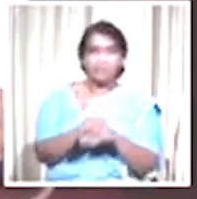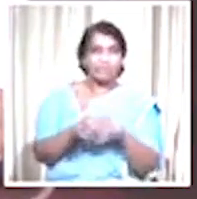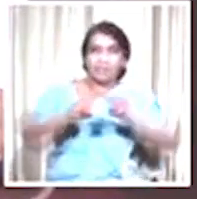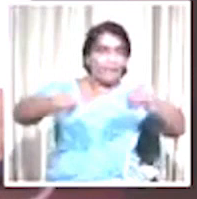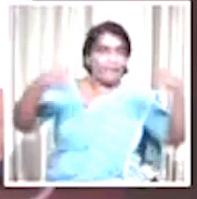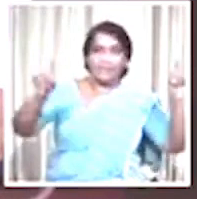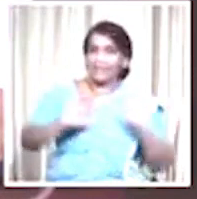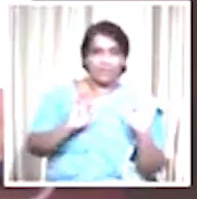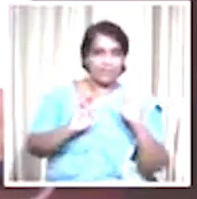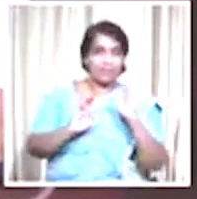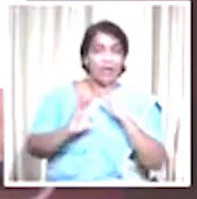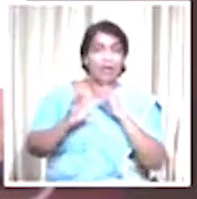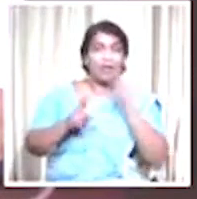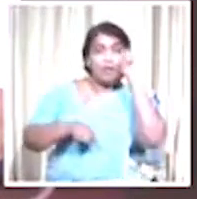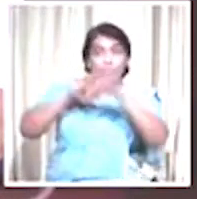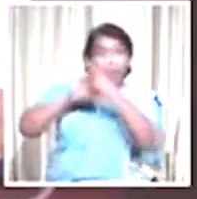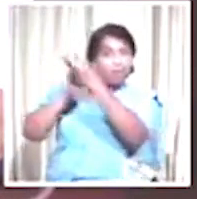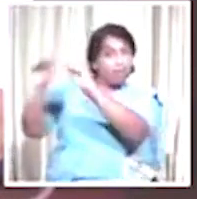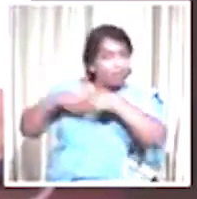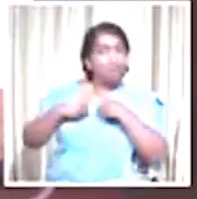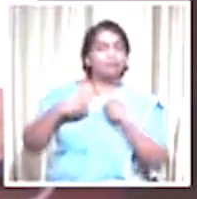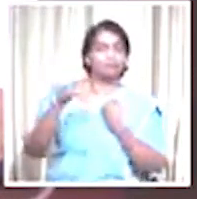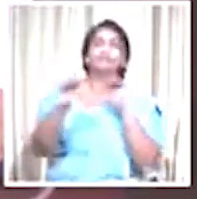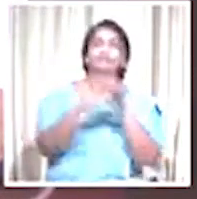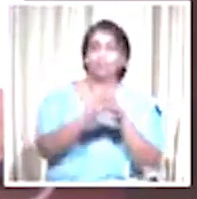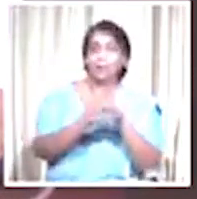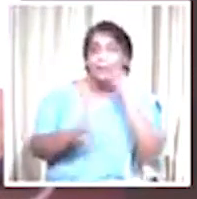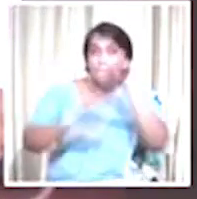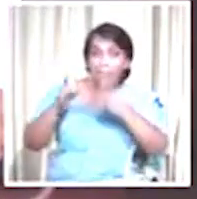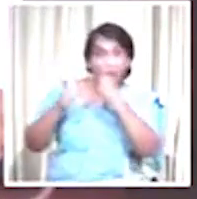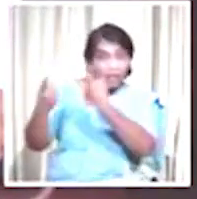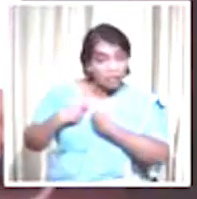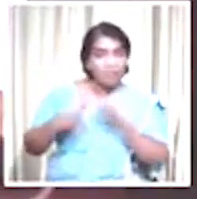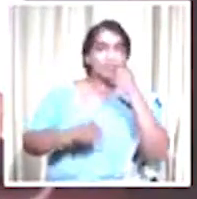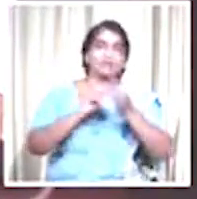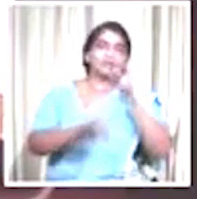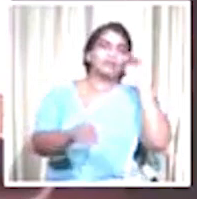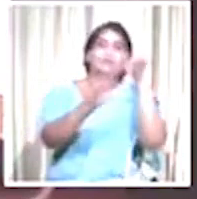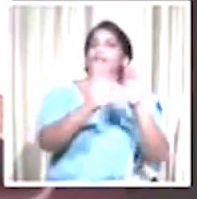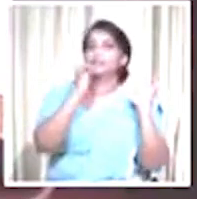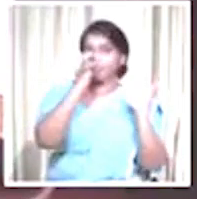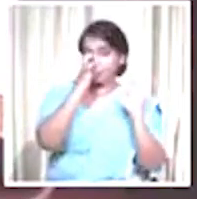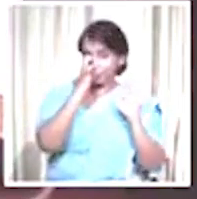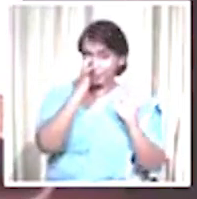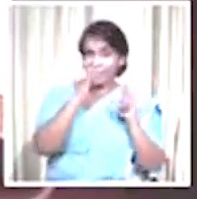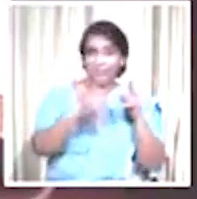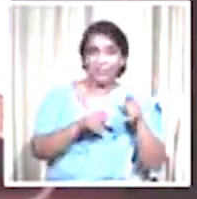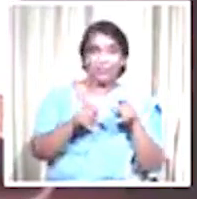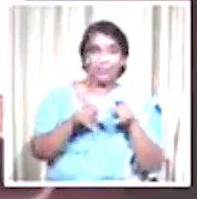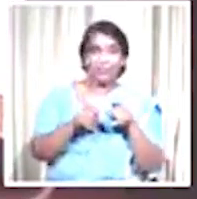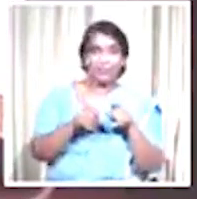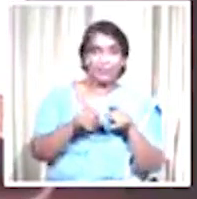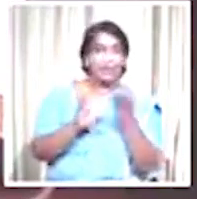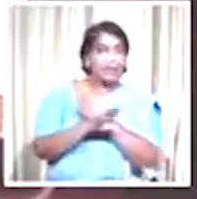කොතනකින්වත් නෙවෙයි පොදු ජන ආශිර්වාදයෙන් ජනතාවගේ ආශිර්වාදයෙන් එහෙම නැතුව අර